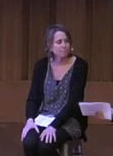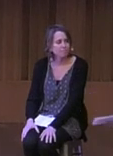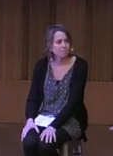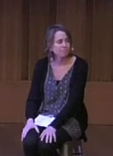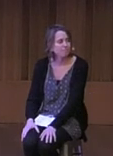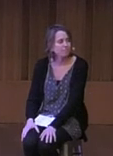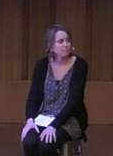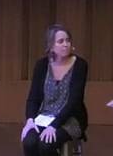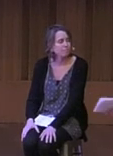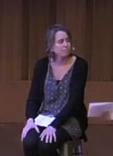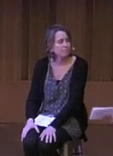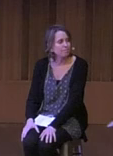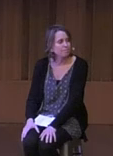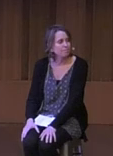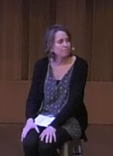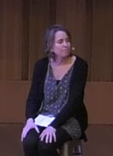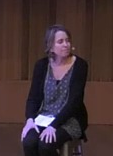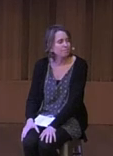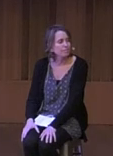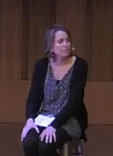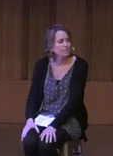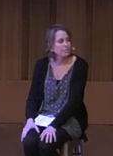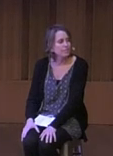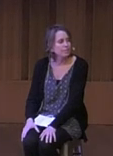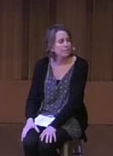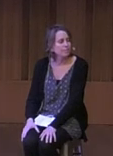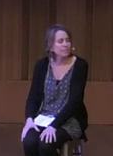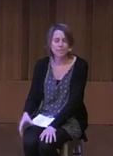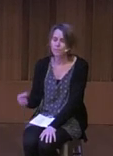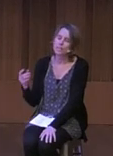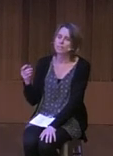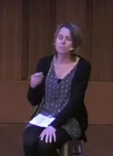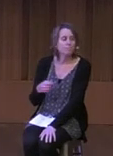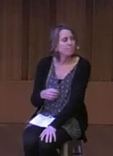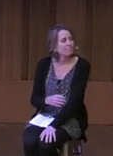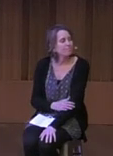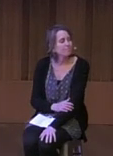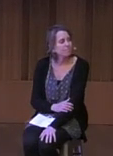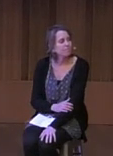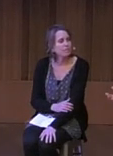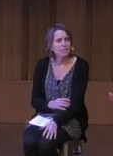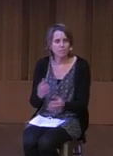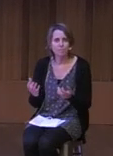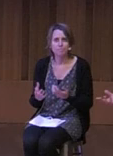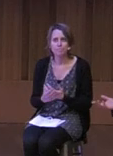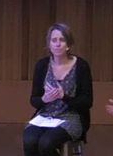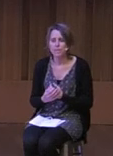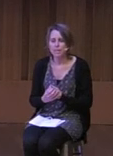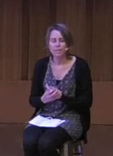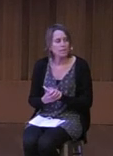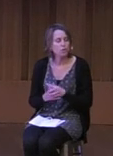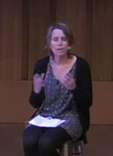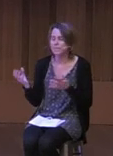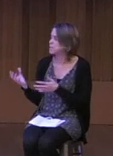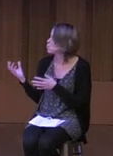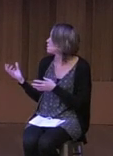operación urbanística de redensificación que tiene algunos sectores. Yo creo que más que la cantidad, sí, es, existirá una correspondencia y una